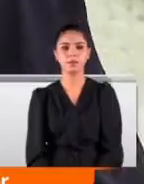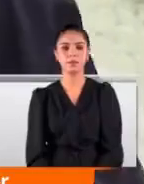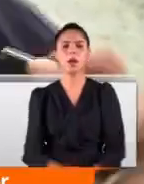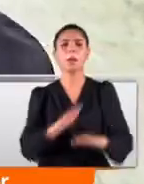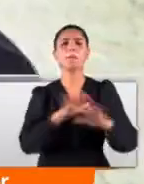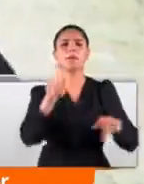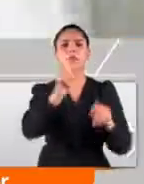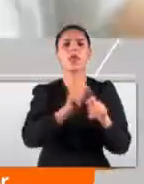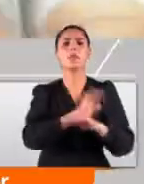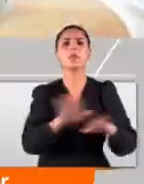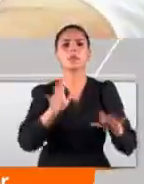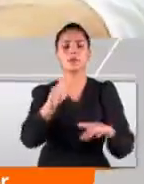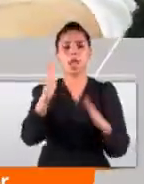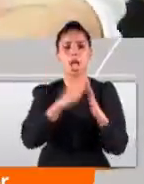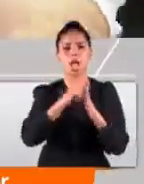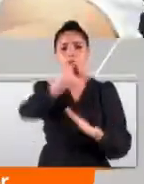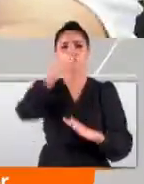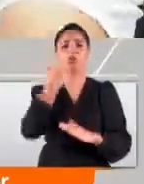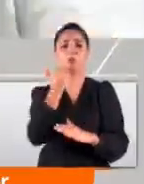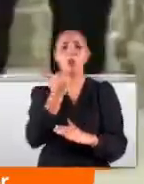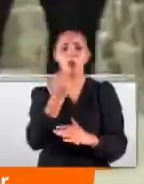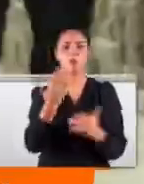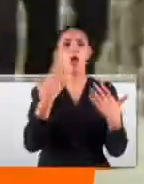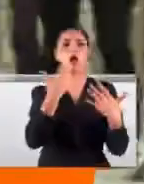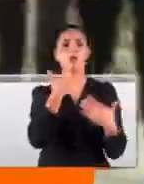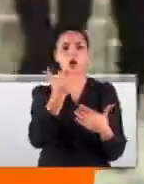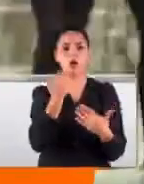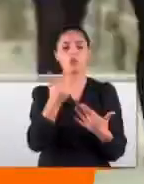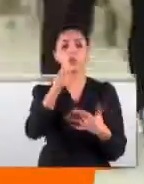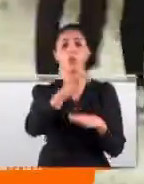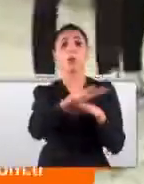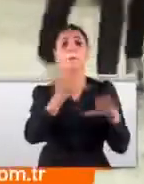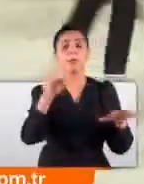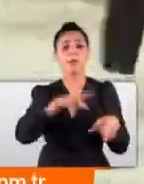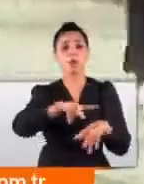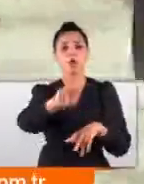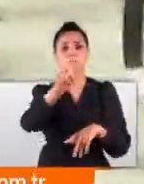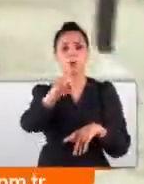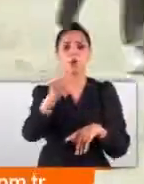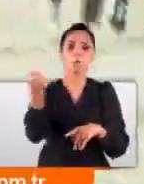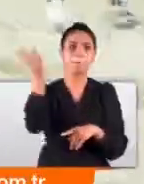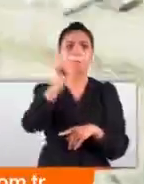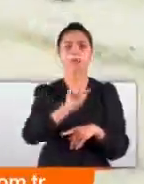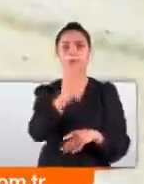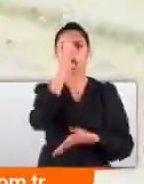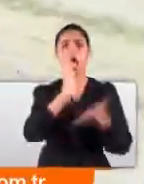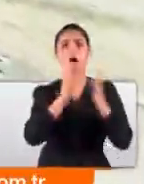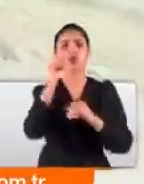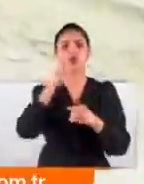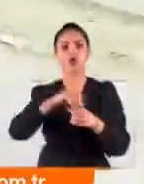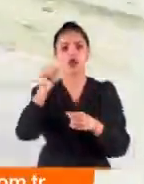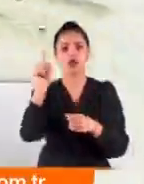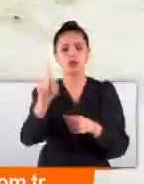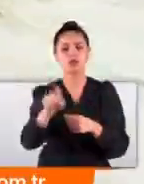Bitmedi, bitmedi, bitmedi. Evimizin camını açamıyoruz, hava alamıyoruz. Ve bir türlü bitmek bilmeyen yollardan biri daha Ataşehir'deyiz. Bu